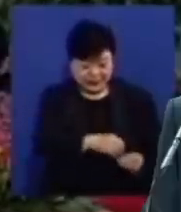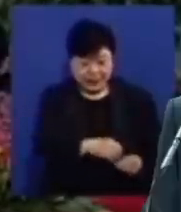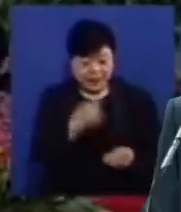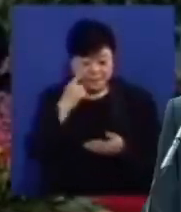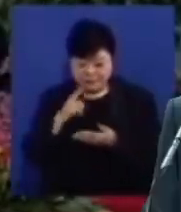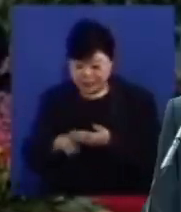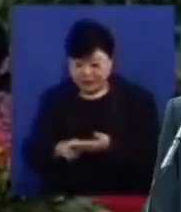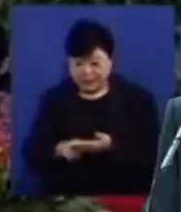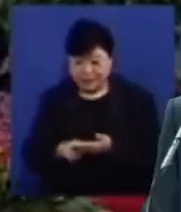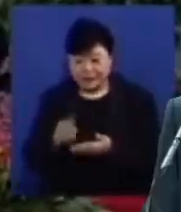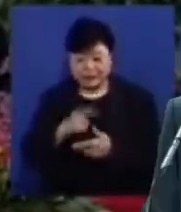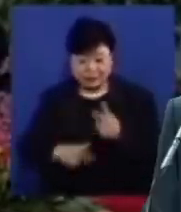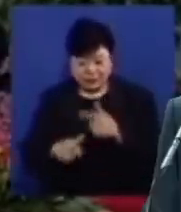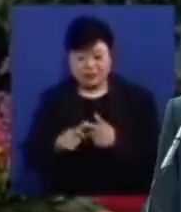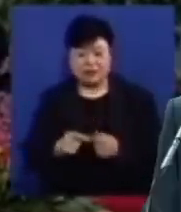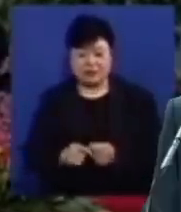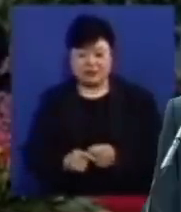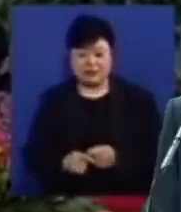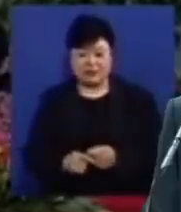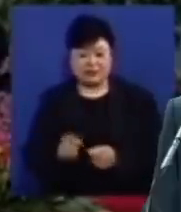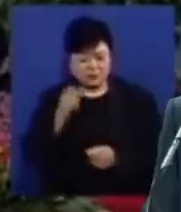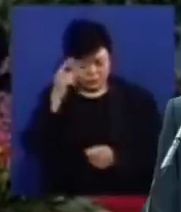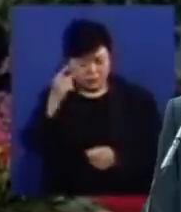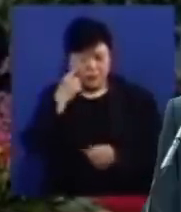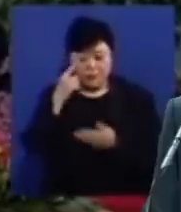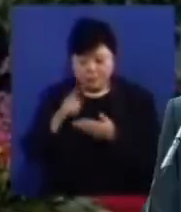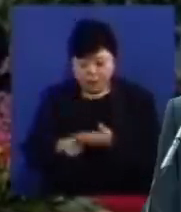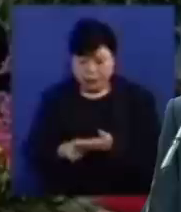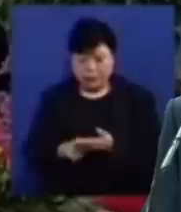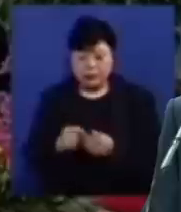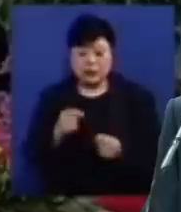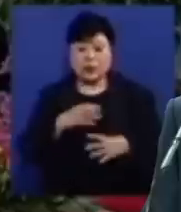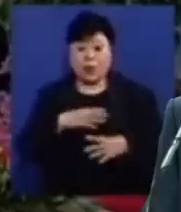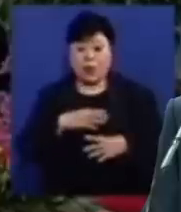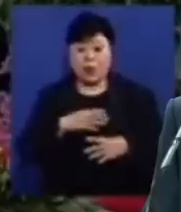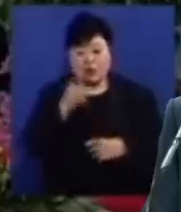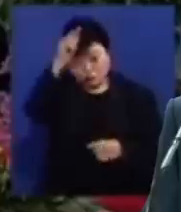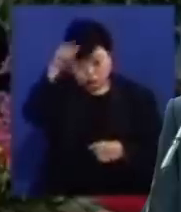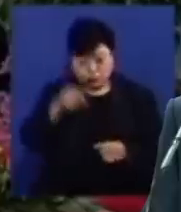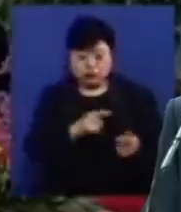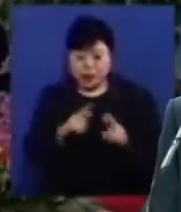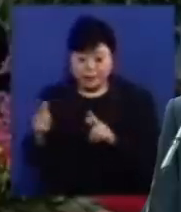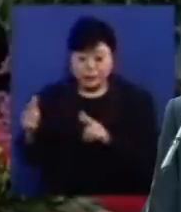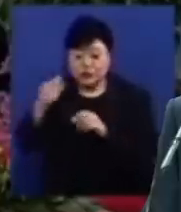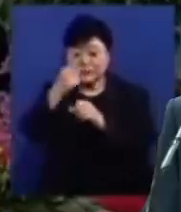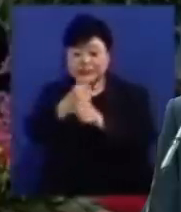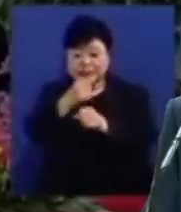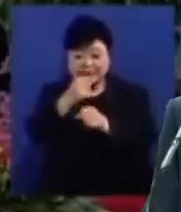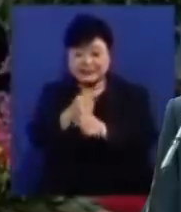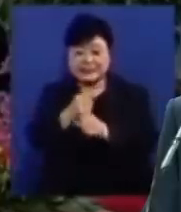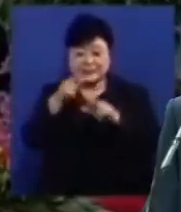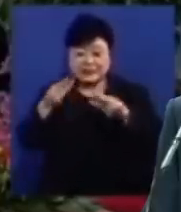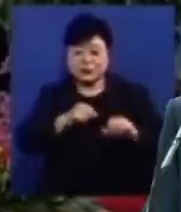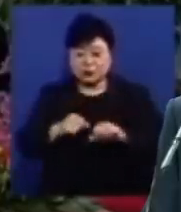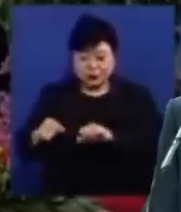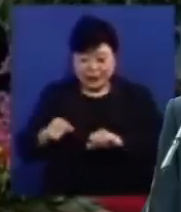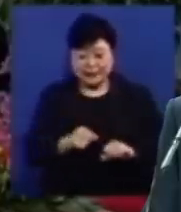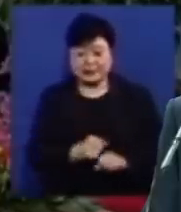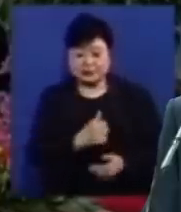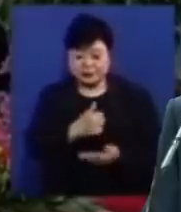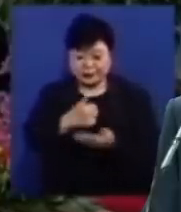오늘 우리는 그보다 더 간 것을 발견했습니다. 바로 이처럼 놀라운 우주와 만물을 지으시고 지금도 운행하시는